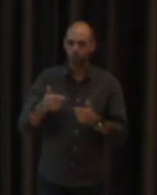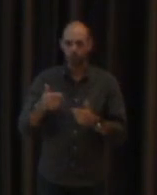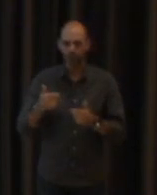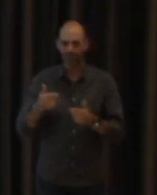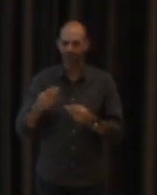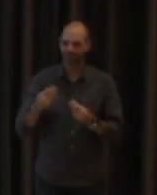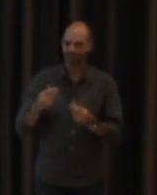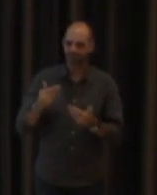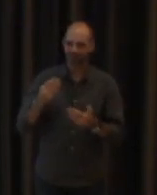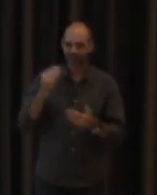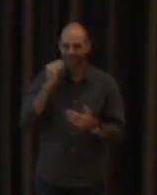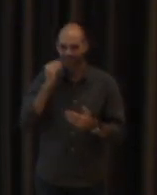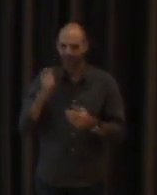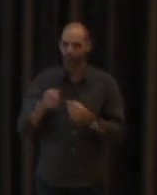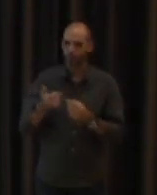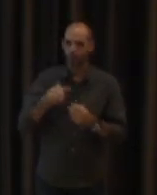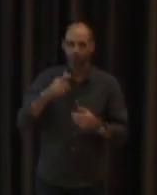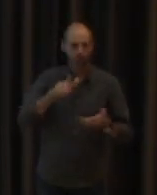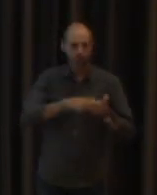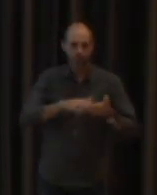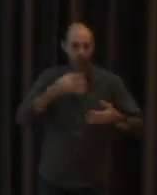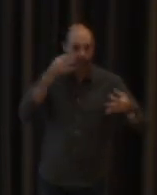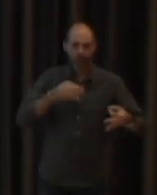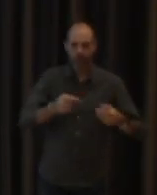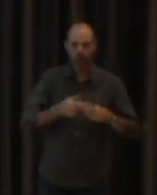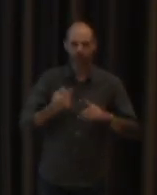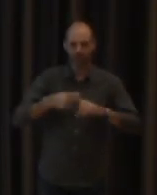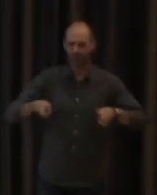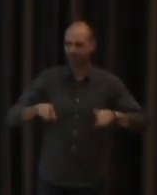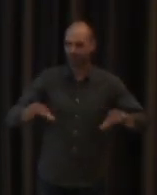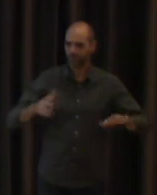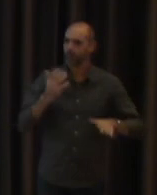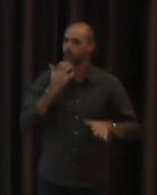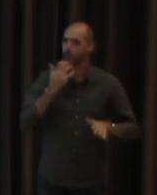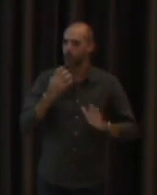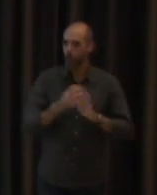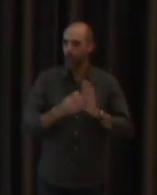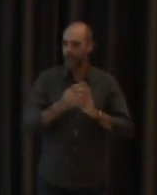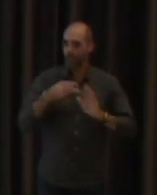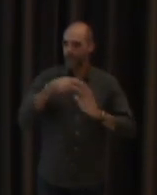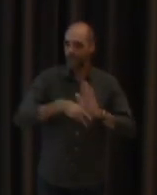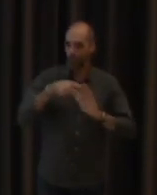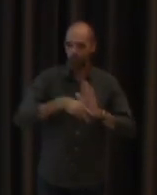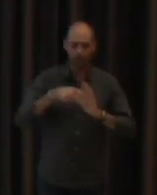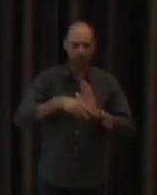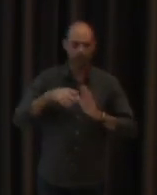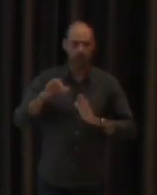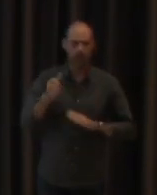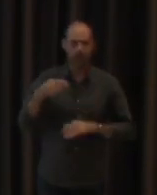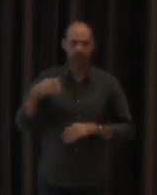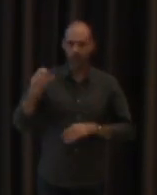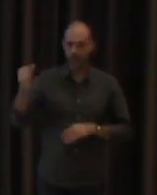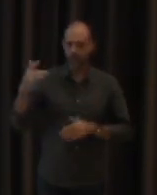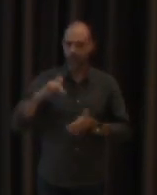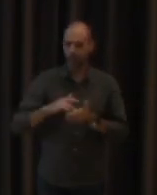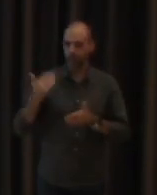allunyades excessivament de la llengua real. En podem veure un cas a la gramàtica normativa de Fabra, de la del 18, que es va